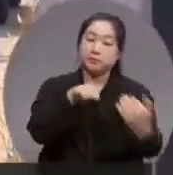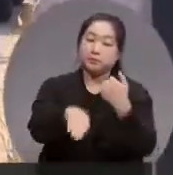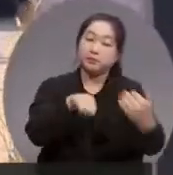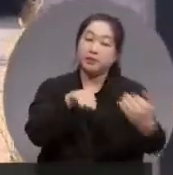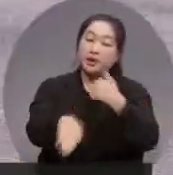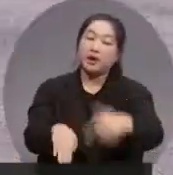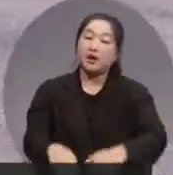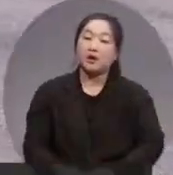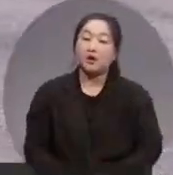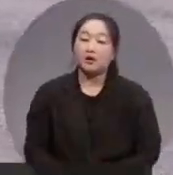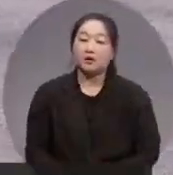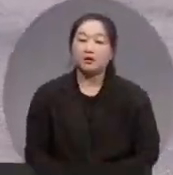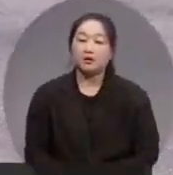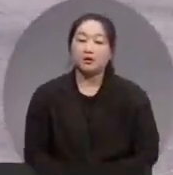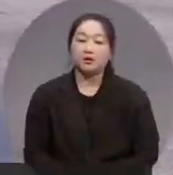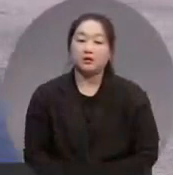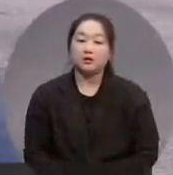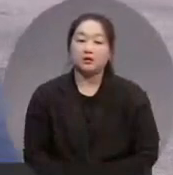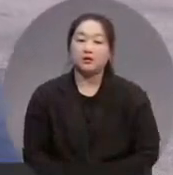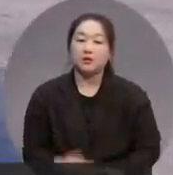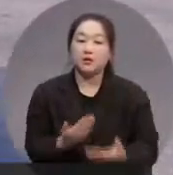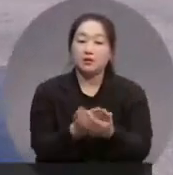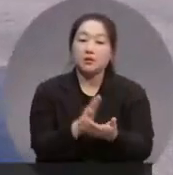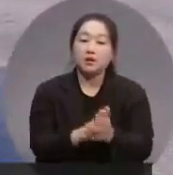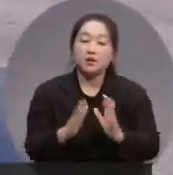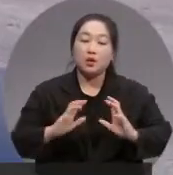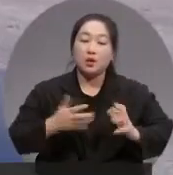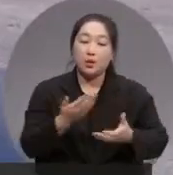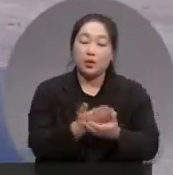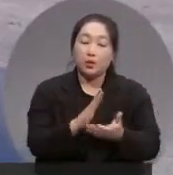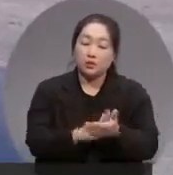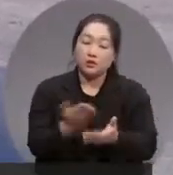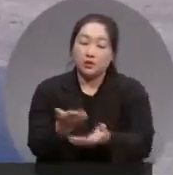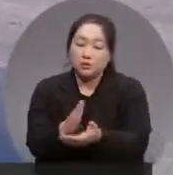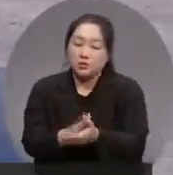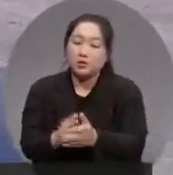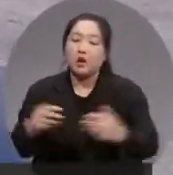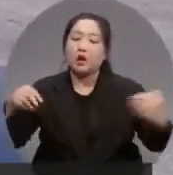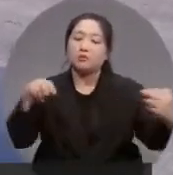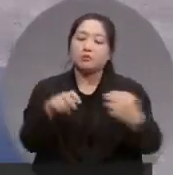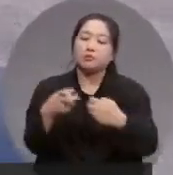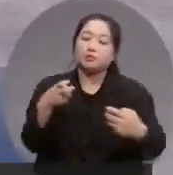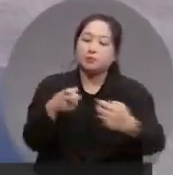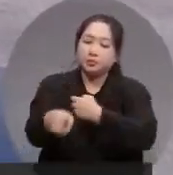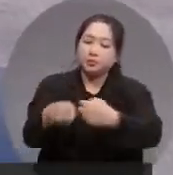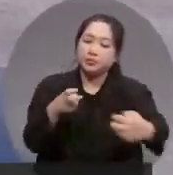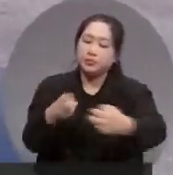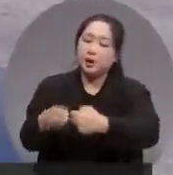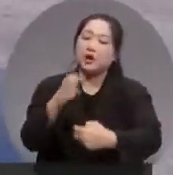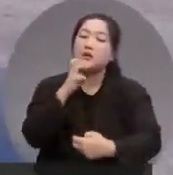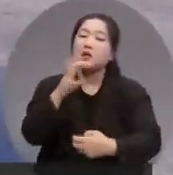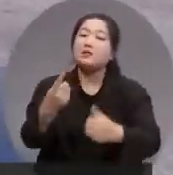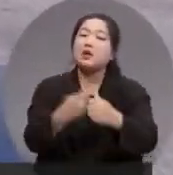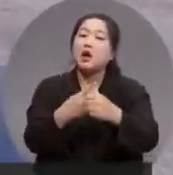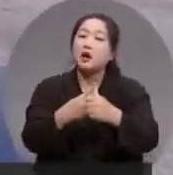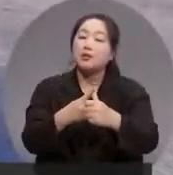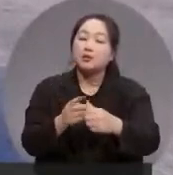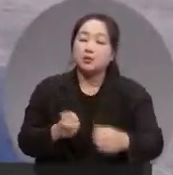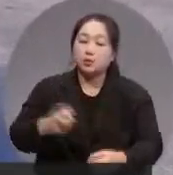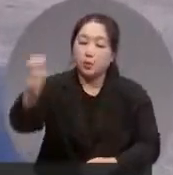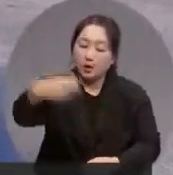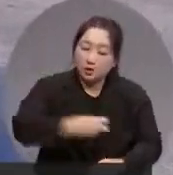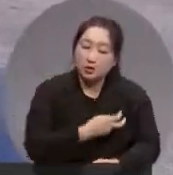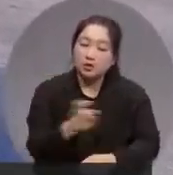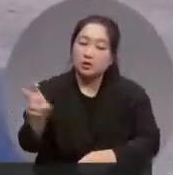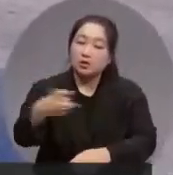다닙니다. 구간공사를 자금 하니까 통행량이 많아요. 여기도 시내버스가 뭐 거의 한 30분에 한 대씩